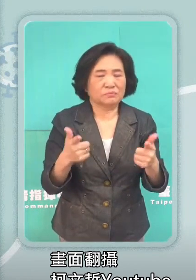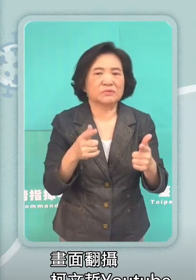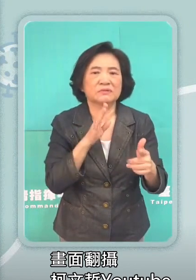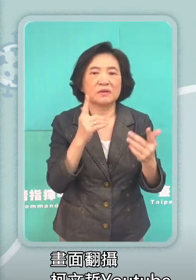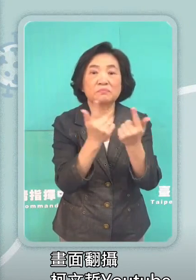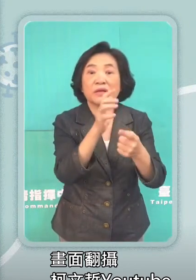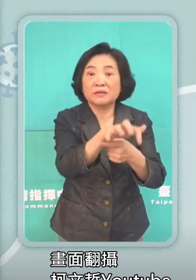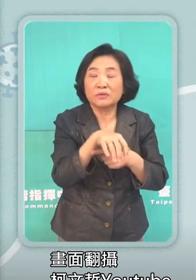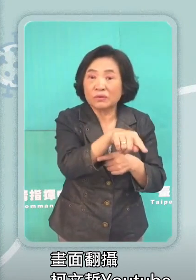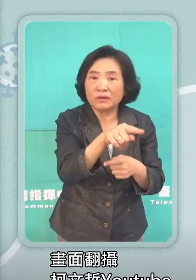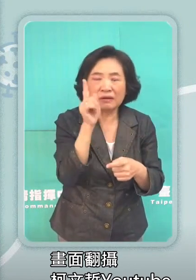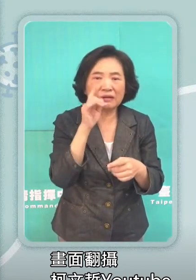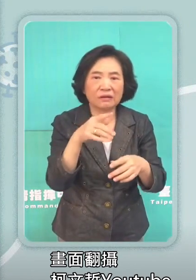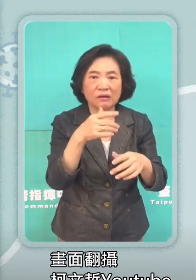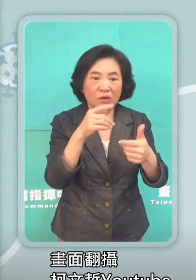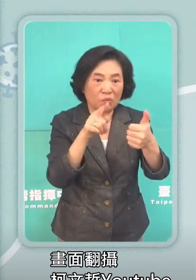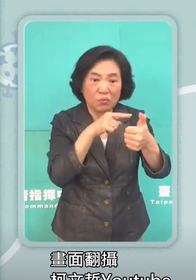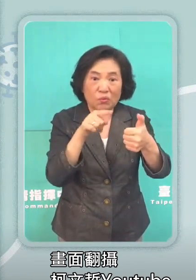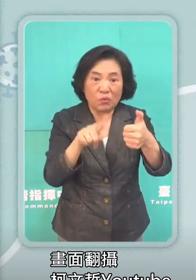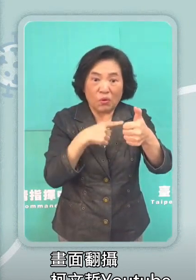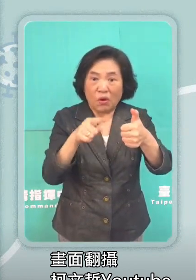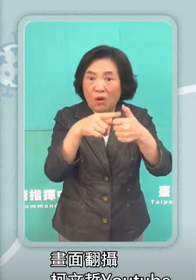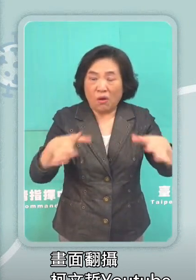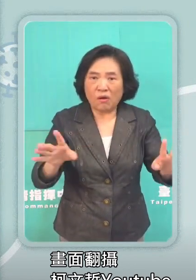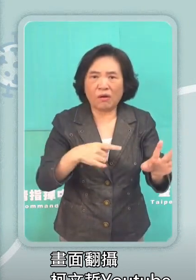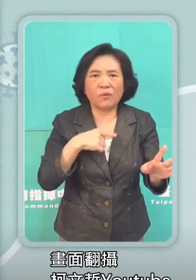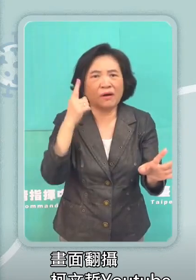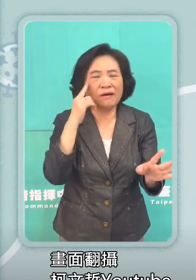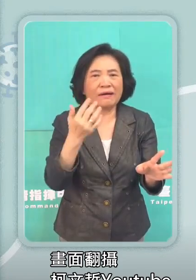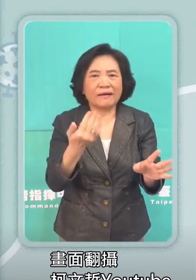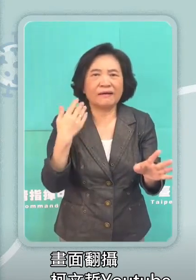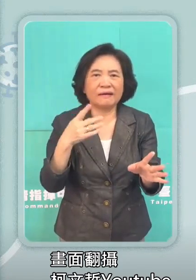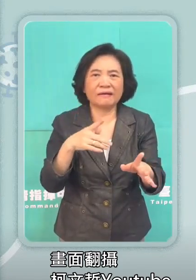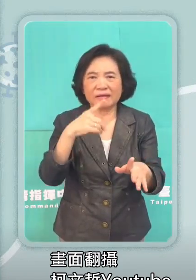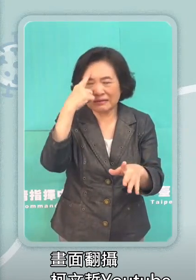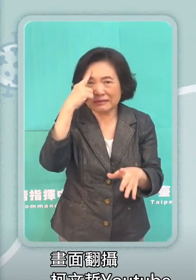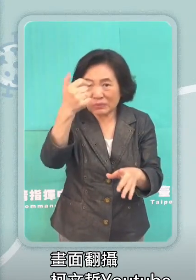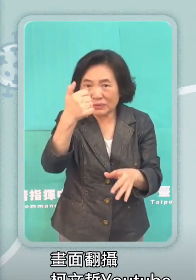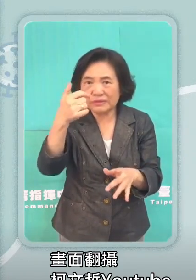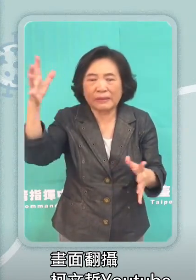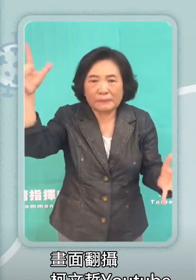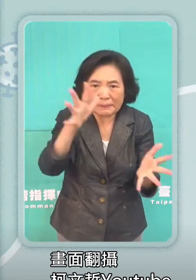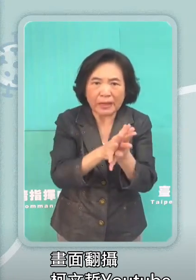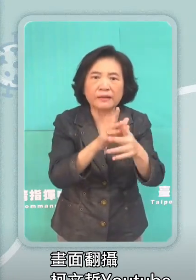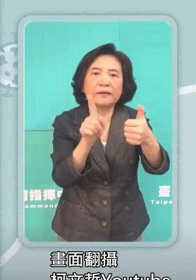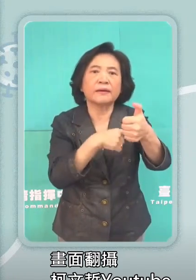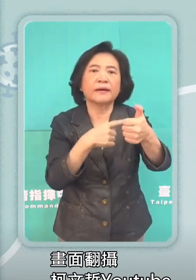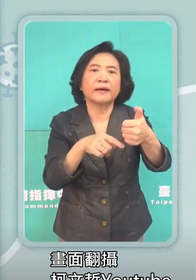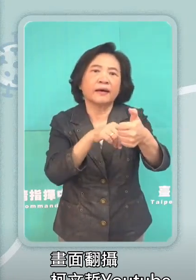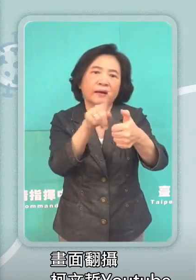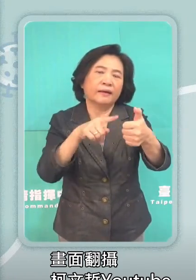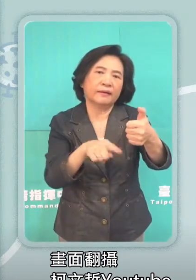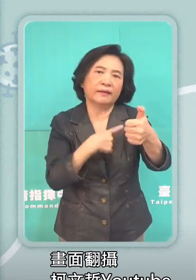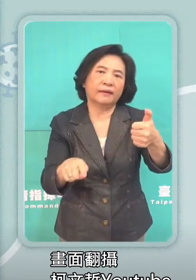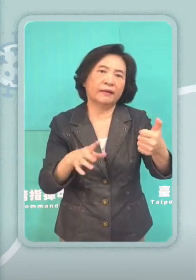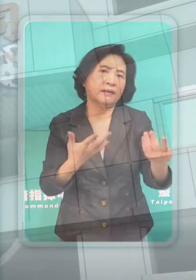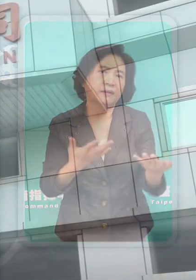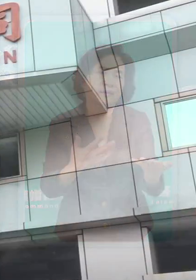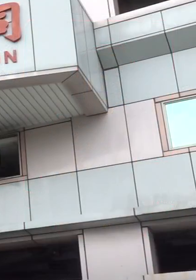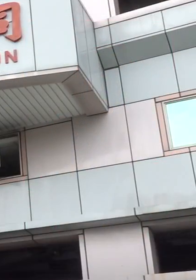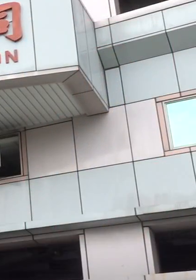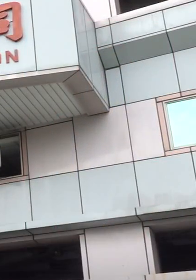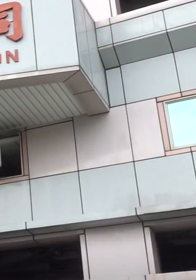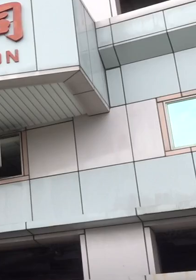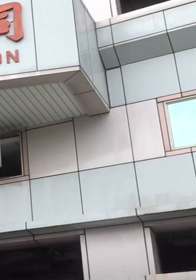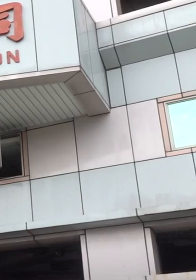农里的，我说50几例，其实这也是过去快50天累积起来的案例。 柯文哲在记者会中再三重复，